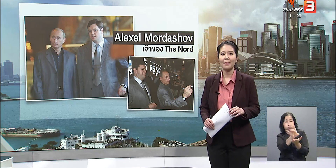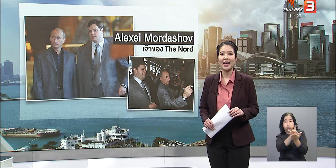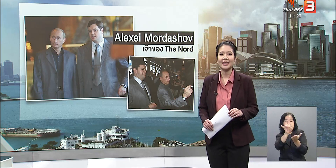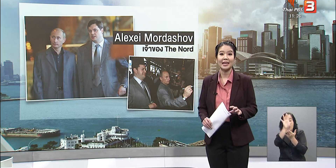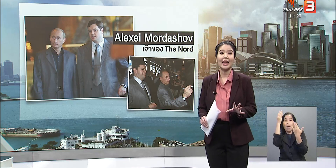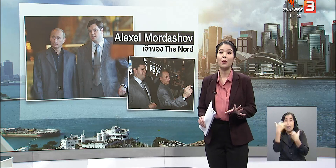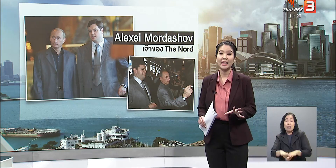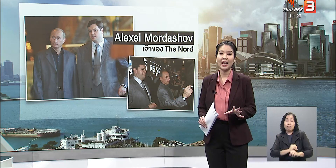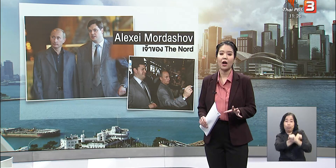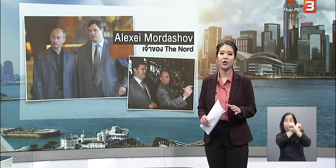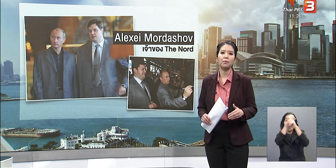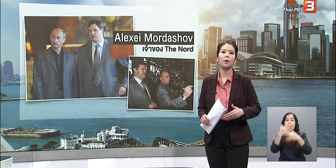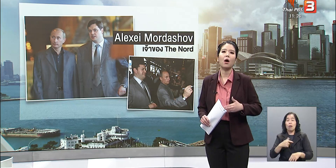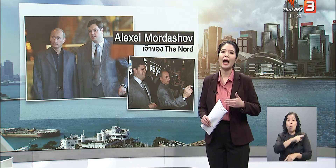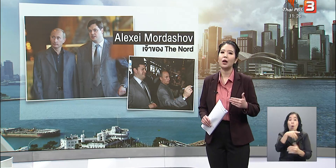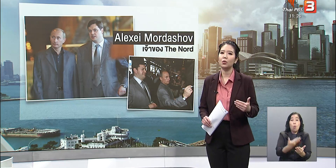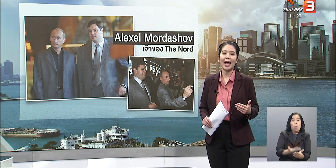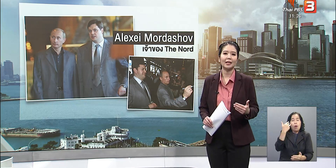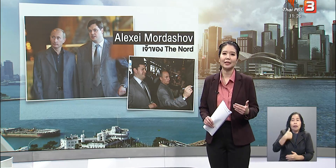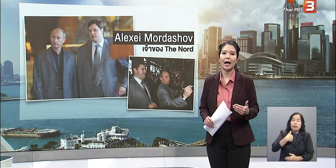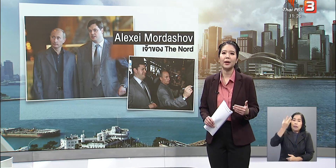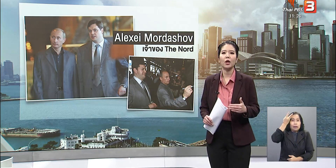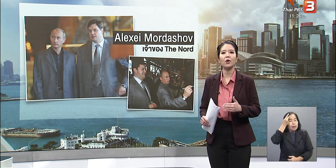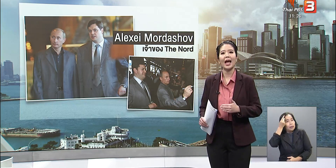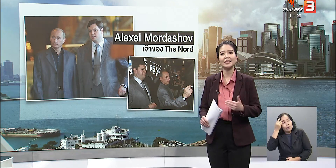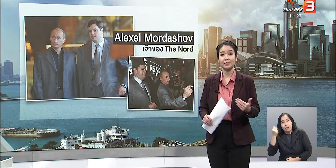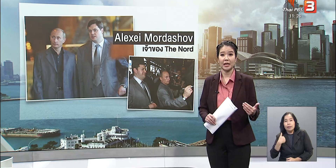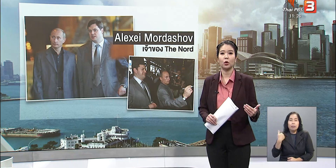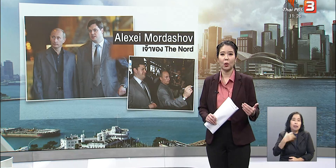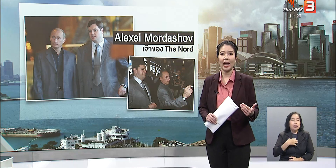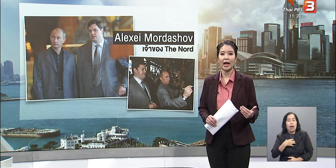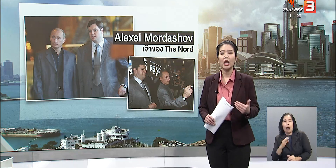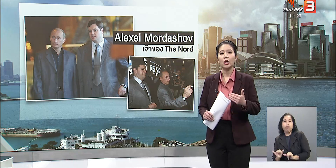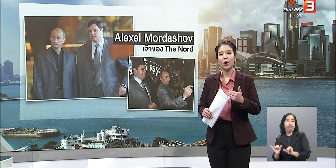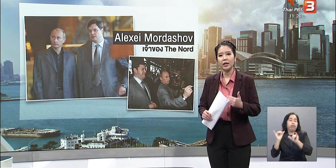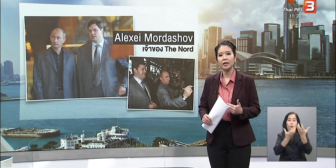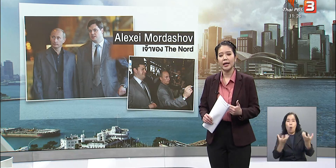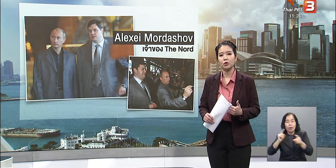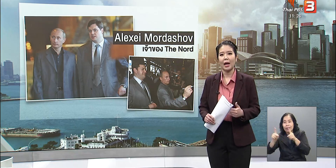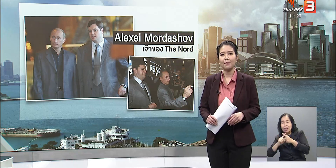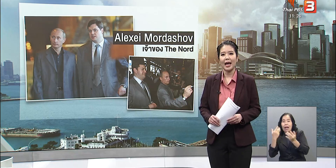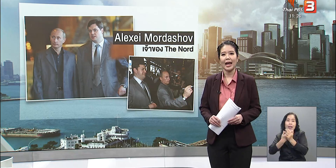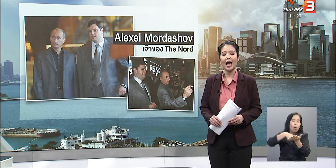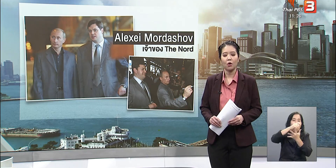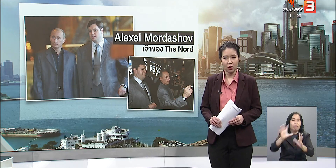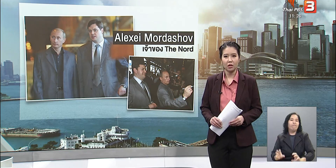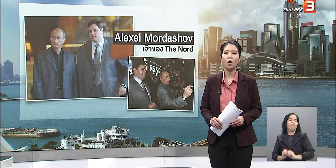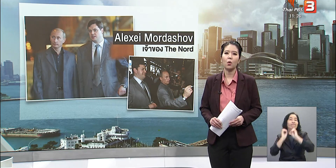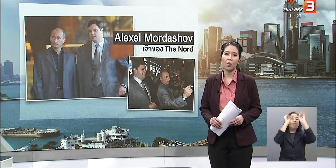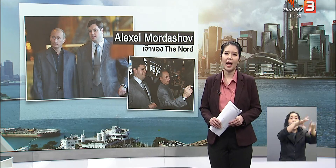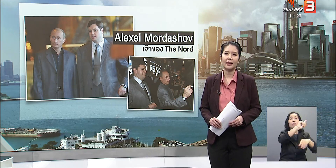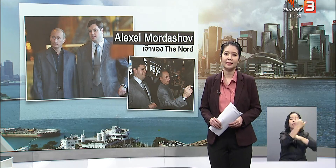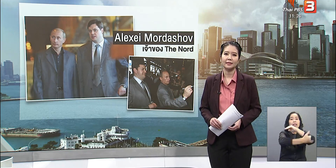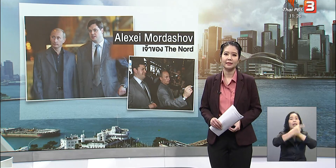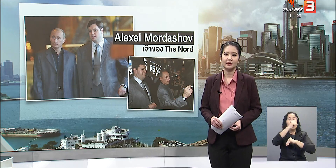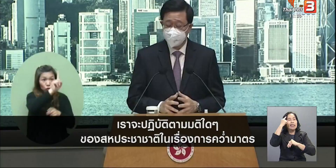แ่นอนวาหาเศษธีเหล่านี้ค่ะ ก็ยอมต้มองหารู่ทางต่ ๆ เพื่โยกย้ายทรบสินของตัเอง โดยหนึ่ในจุดหมายปลายทาง ก็คอ